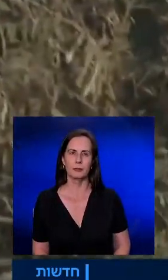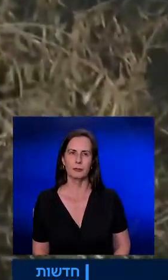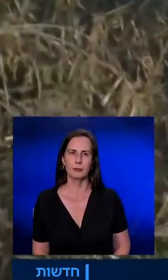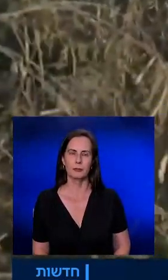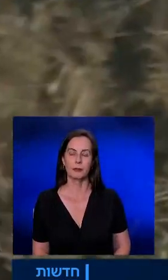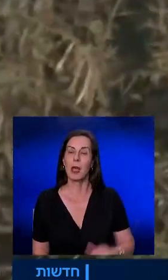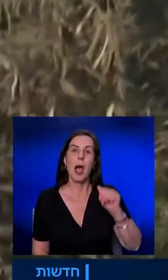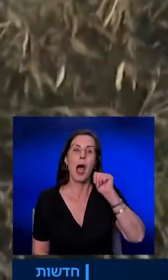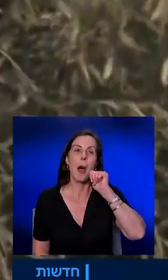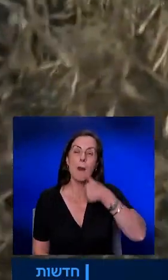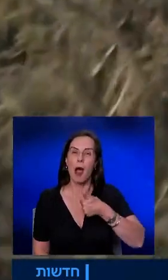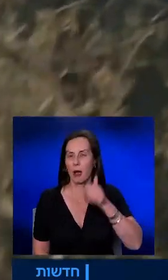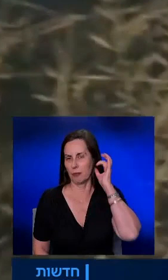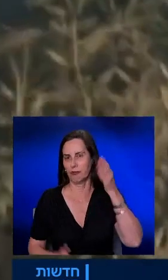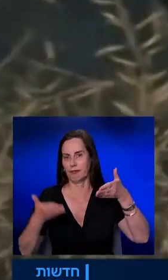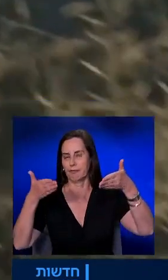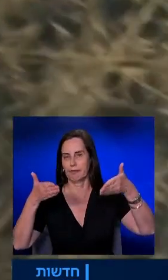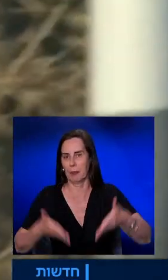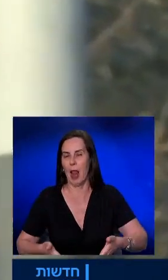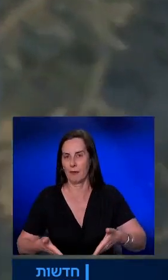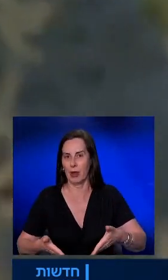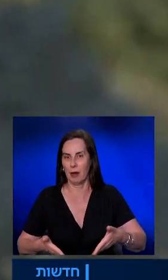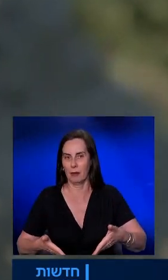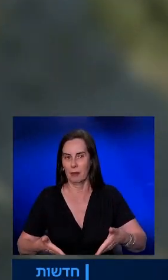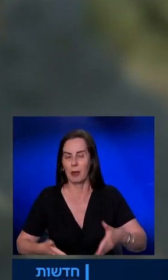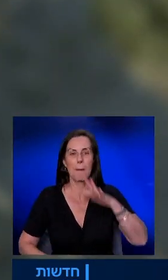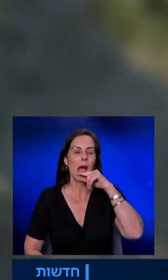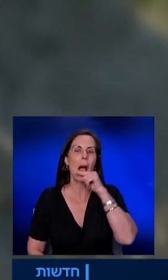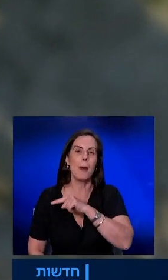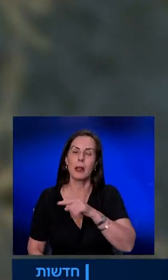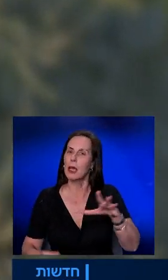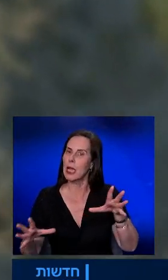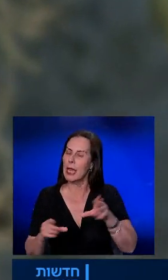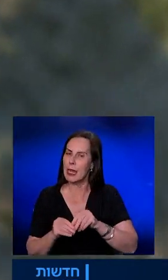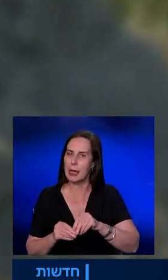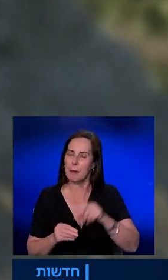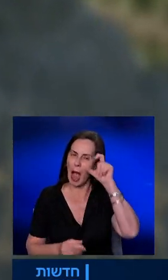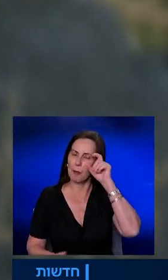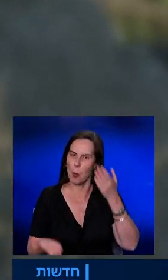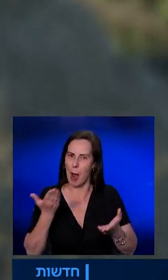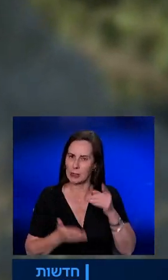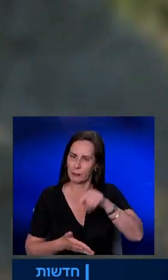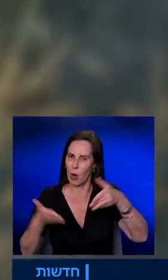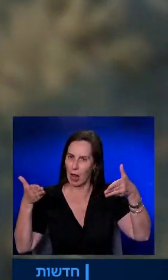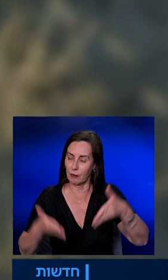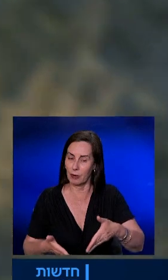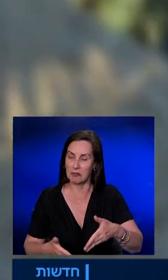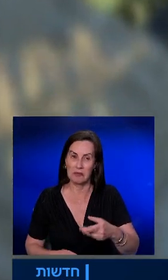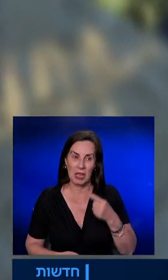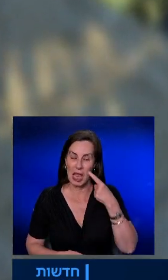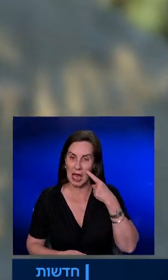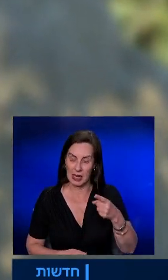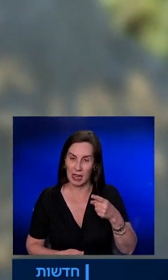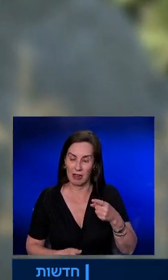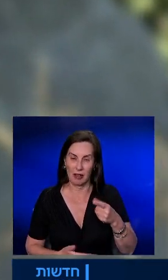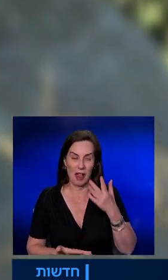מחר תובה אבו עקלה לקבורה בלוויה שתצא מהמוקטעה ברמאללה בנוכחות יושב ראש הרשות הפלסטינית. ובעוד שנראה שהקרב על הנרטיב